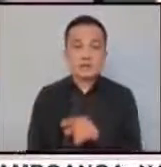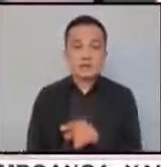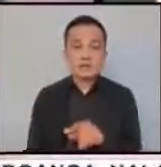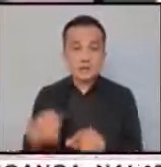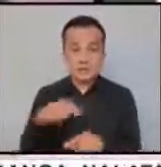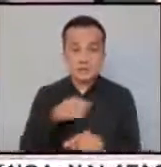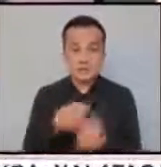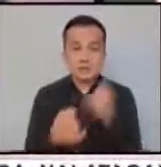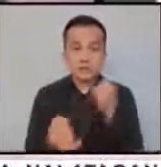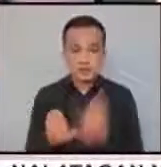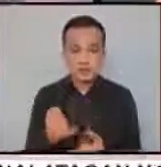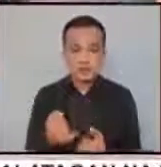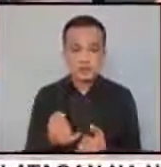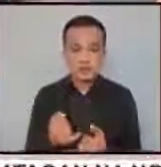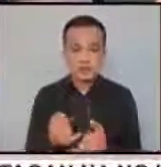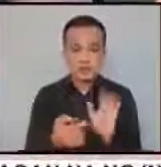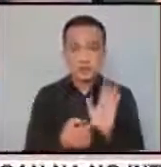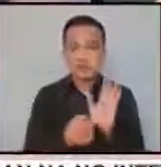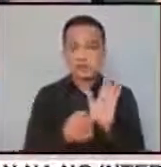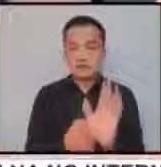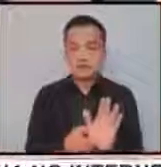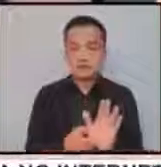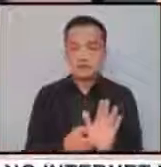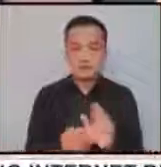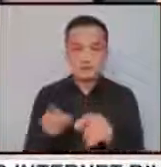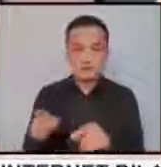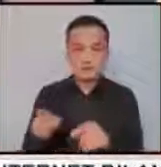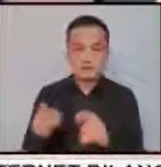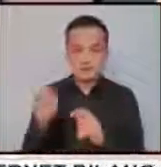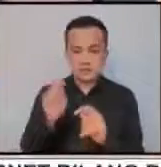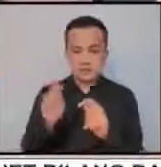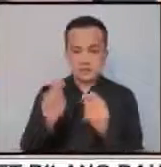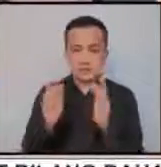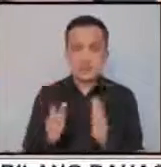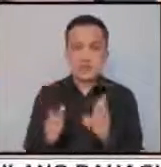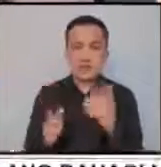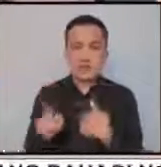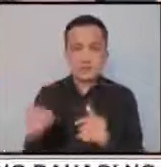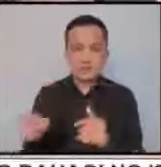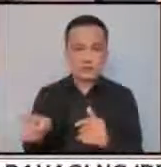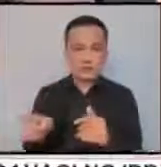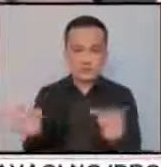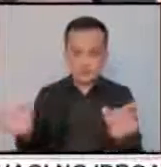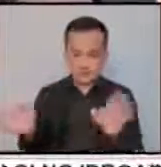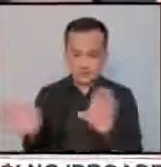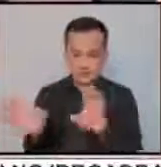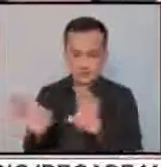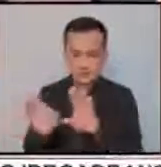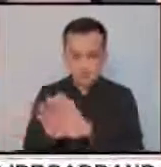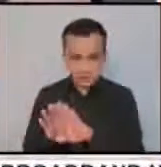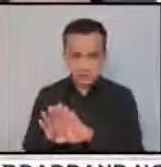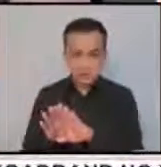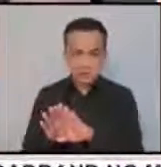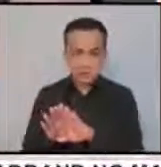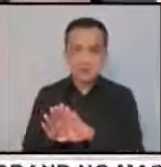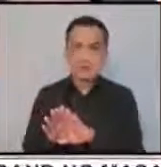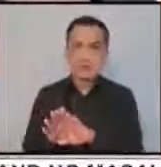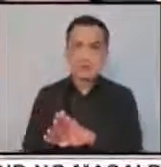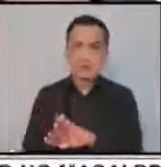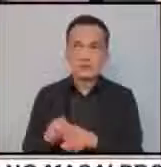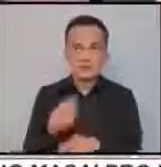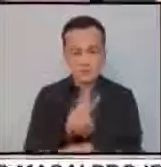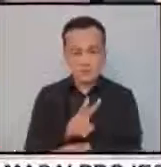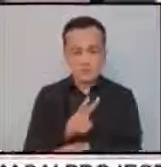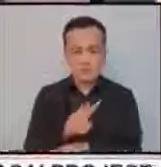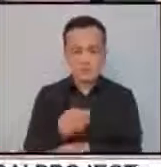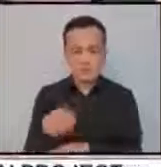panghuling pagtatanghal po sa nasabing teatro. Gawa ng ito po ay isasara para ng mga dalawa o tatlong taon para po sa